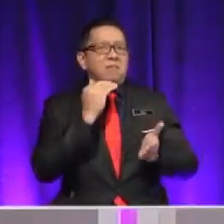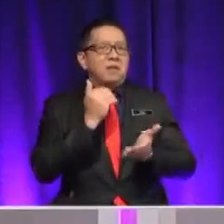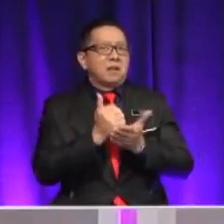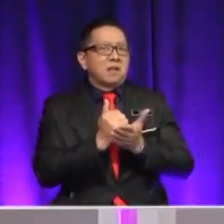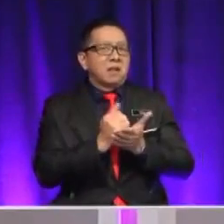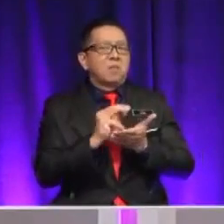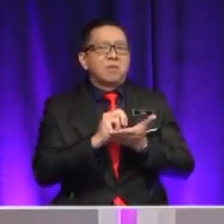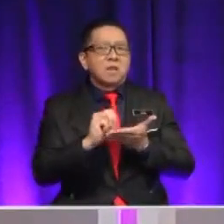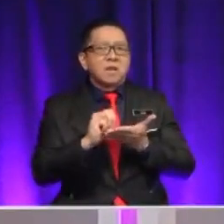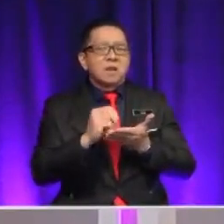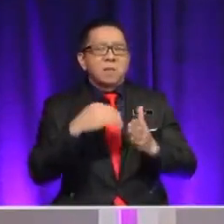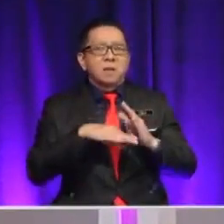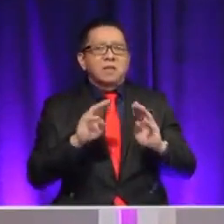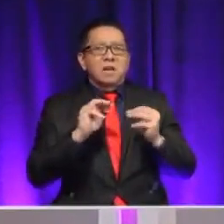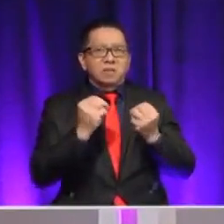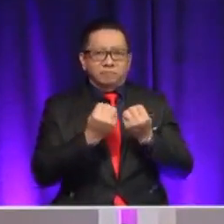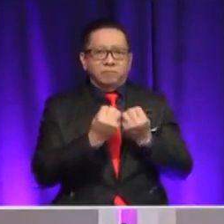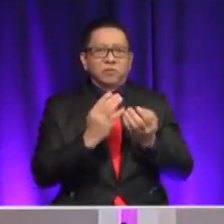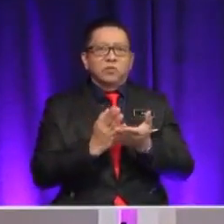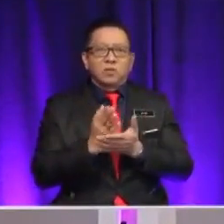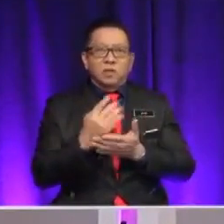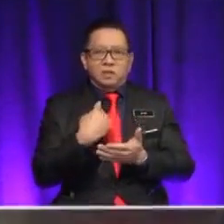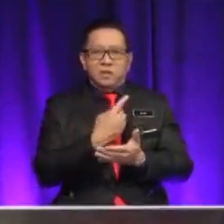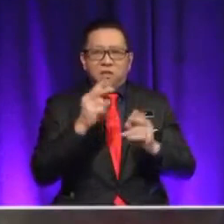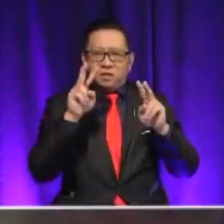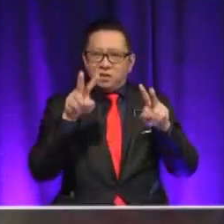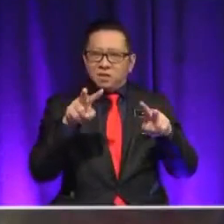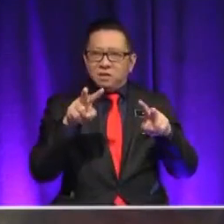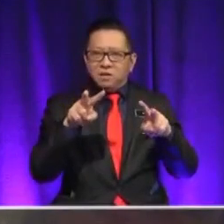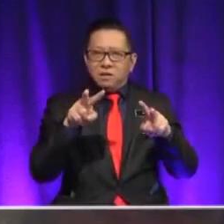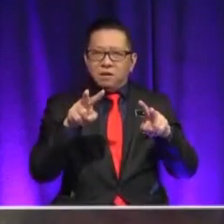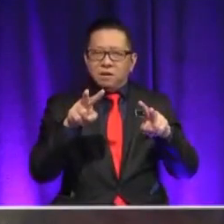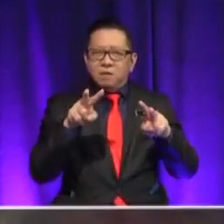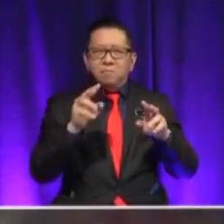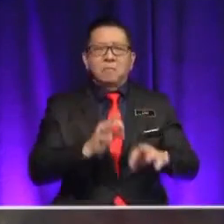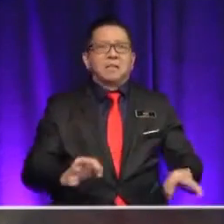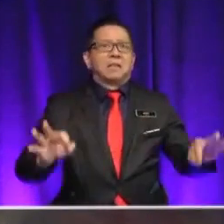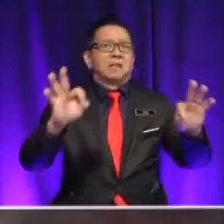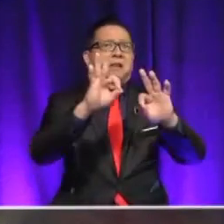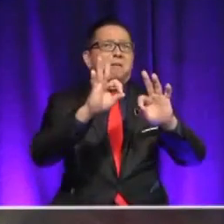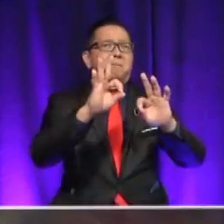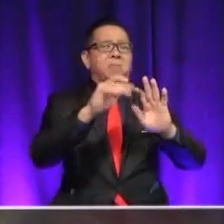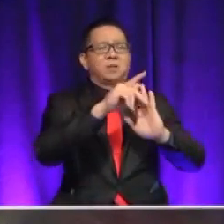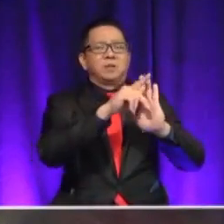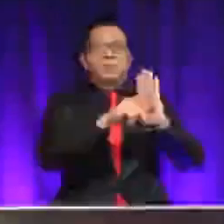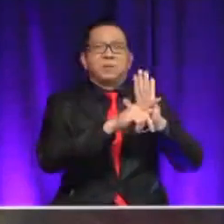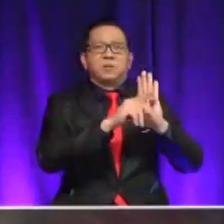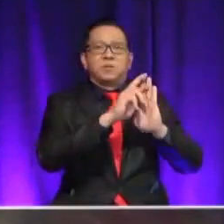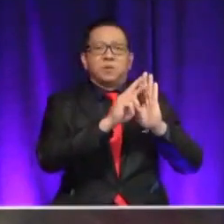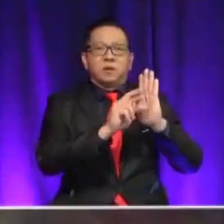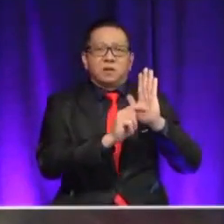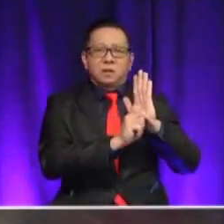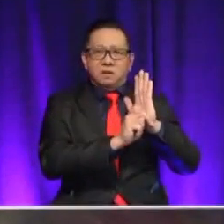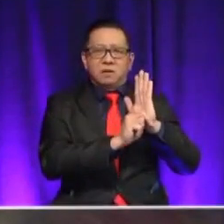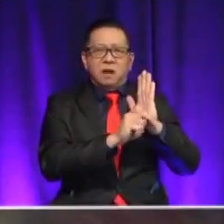masyarakat. Jadi untuk yang seterusnya, kita nak lihat Mira, kepentingan prinsip-prinsip rukun negara ni yang kita kena amalkan